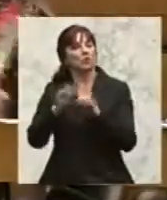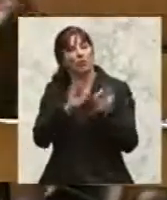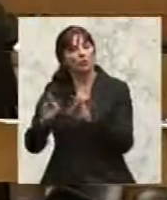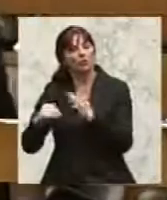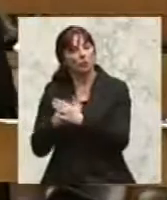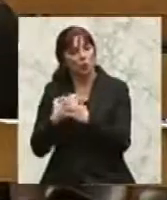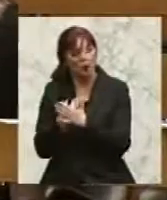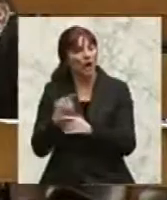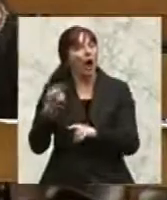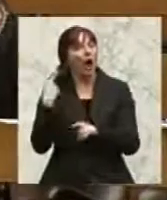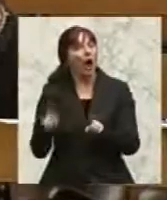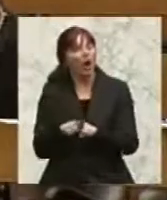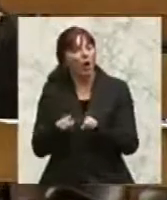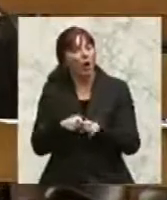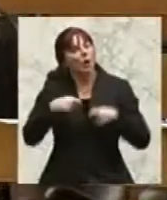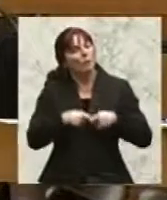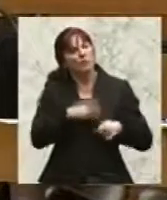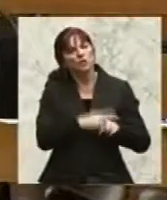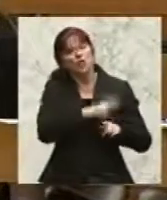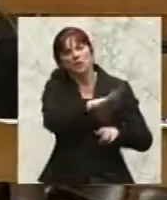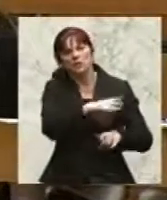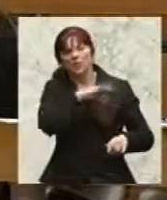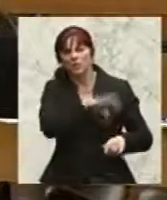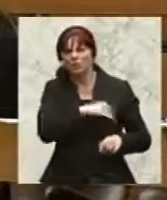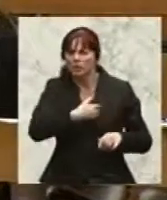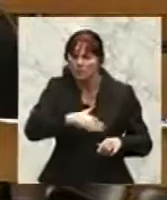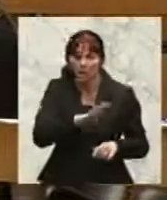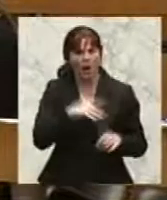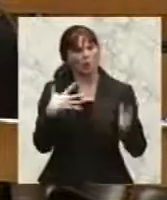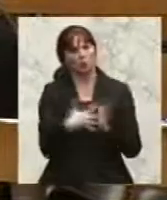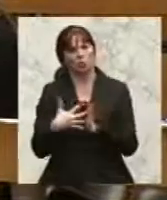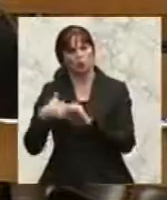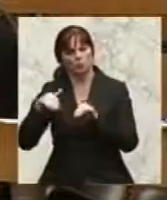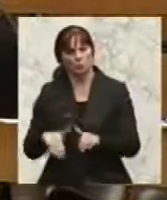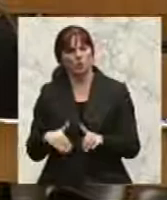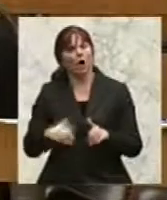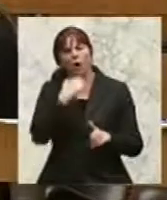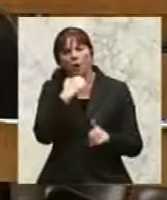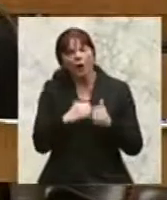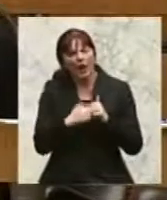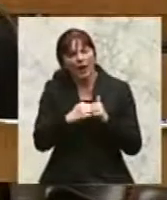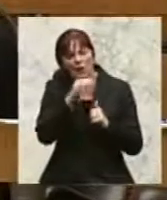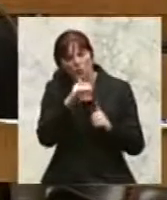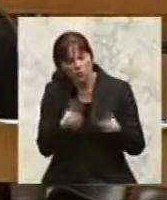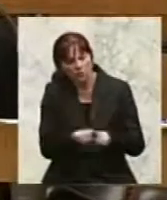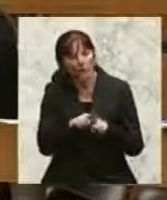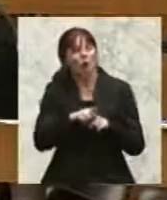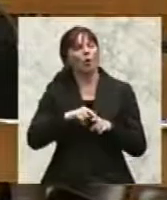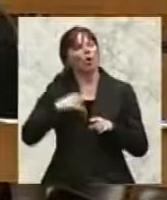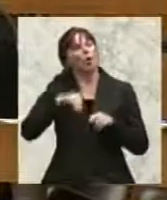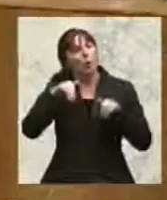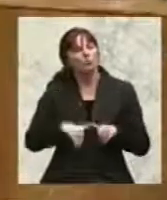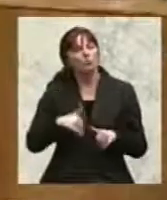Kontrollpflichten der Mitgliedstaaten und damit auch der Rechnungshöfe durch die notwendige Vorlage jährlicher Zusammenfassung der endgültigen